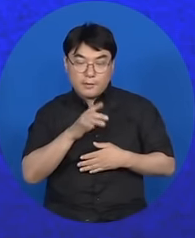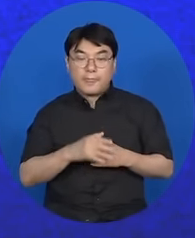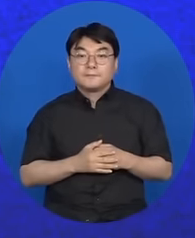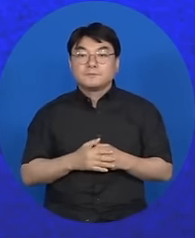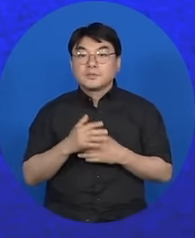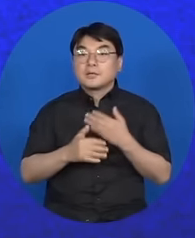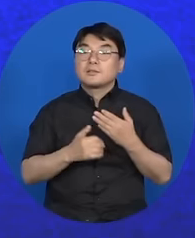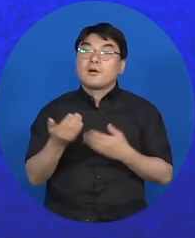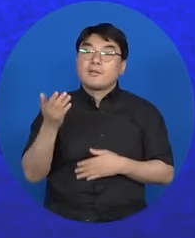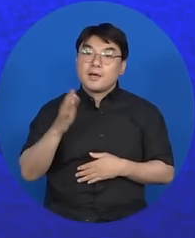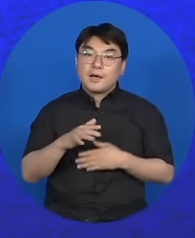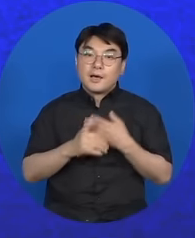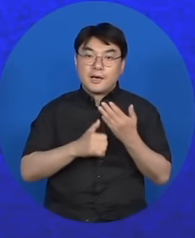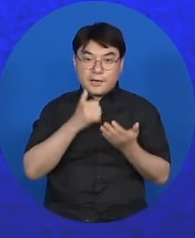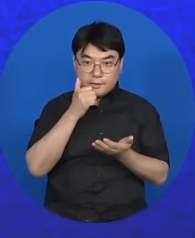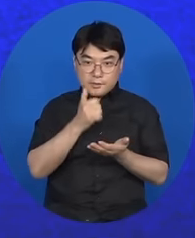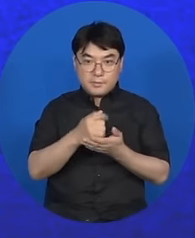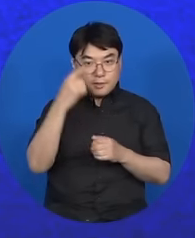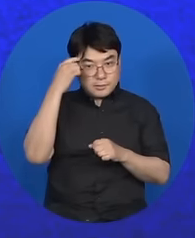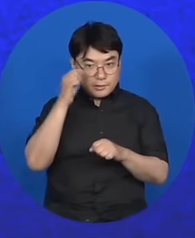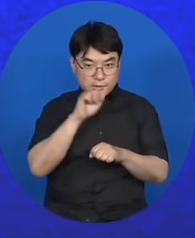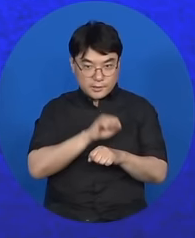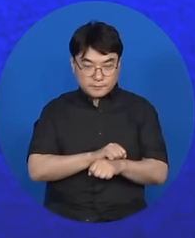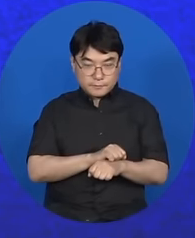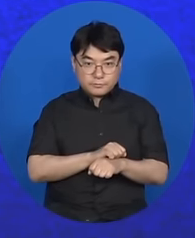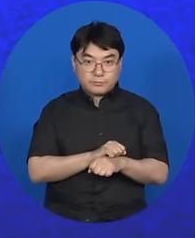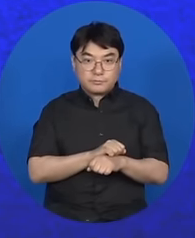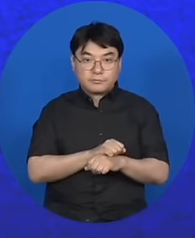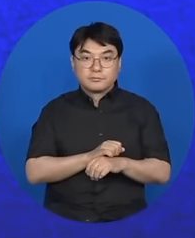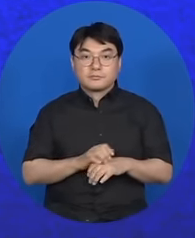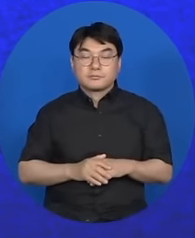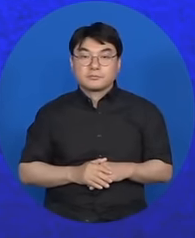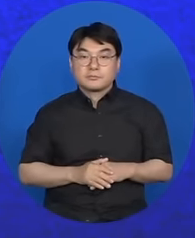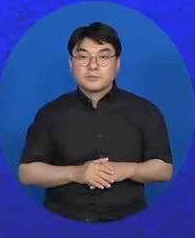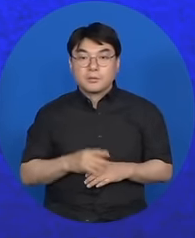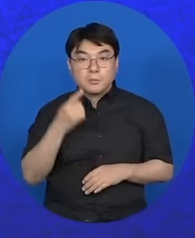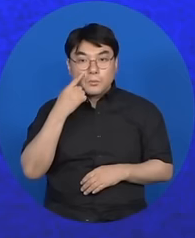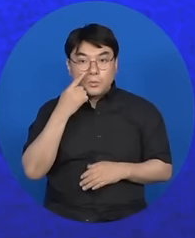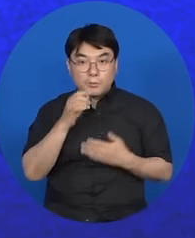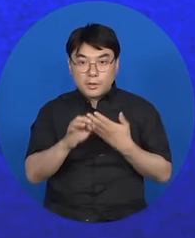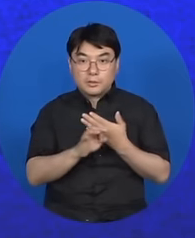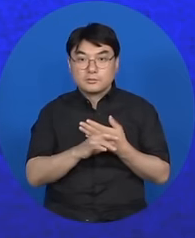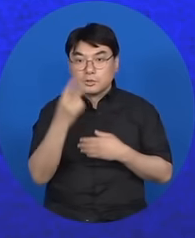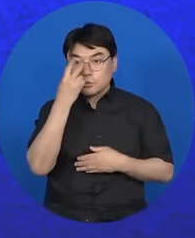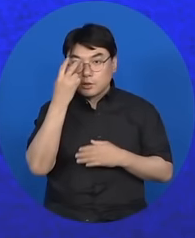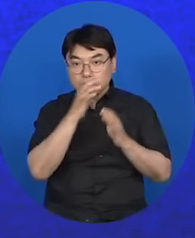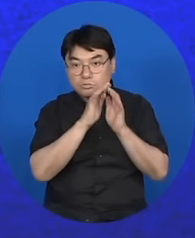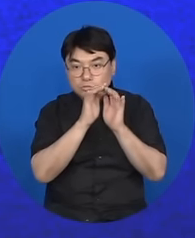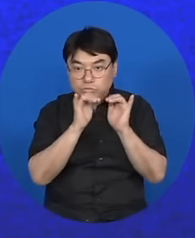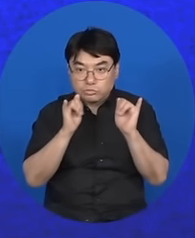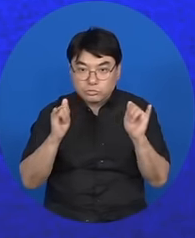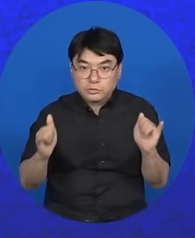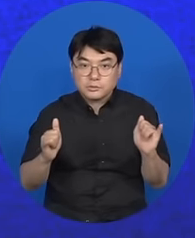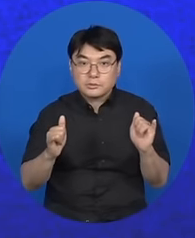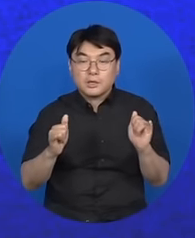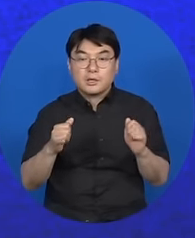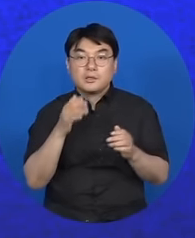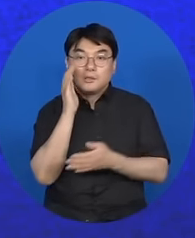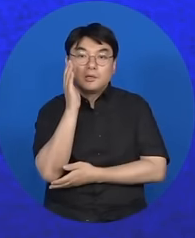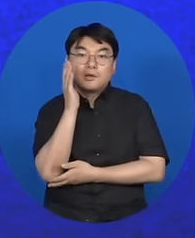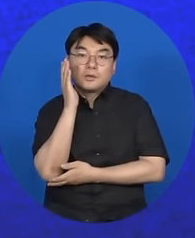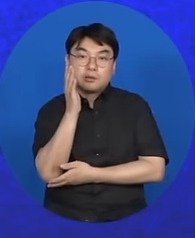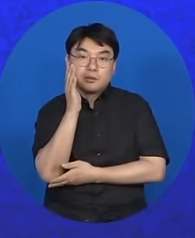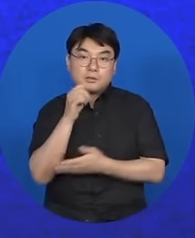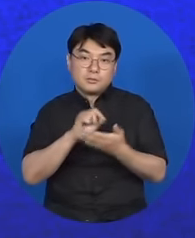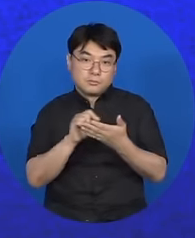근데 걸린 것도 하나님의 지혜였어요. 결국에 돌아보면요 이 정탐꾼이 왜 이야기가 여기에 실렸는가.